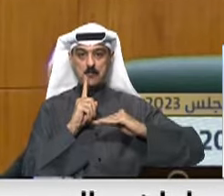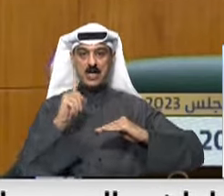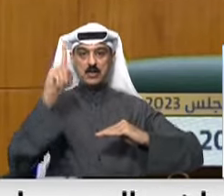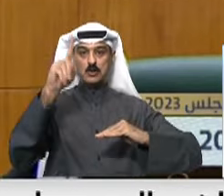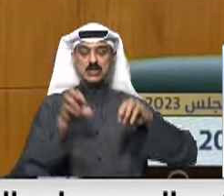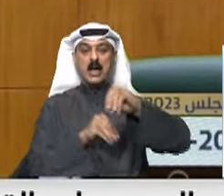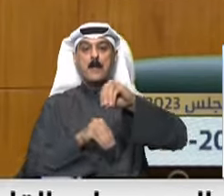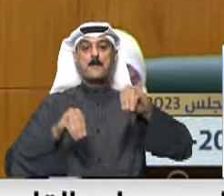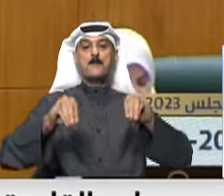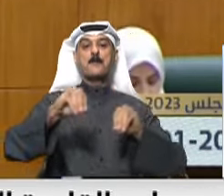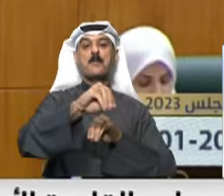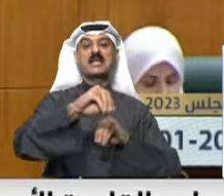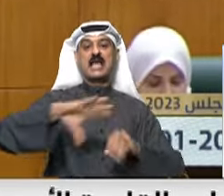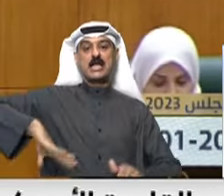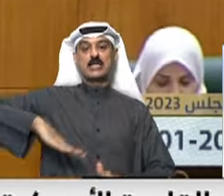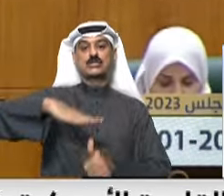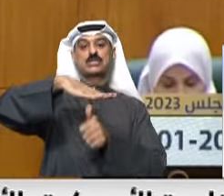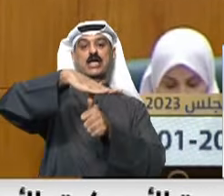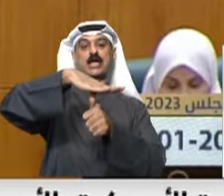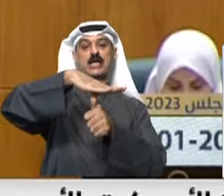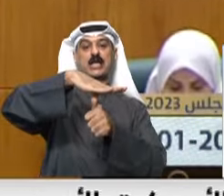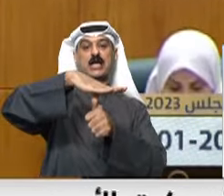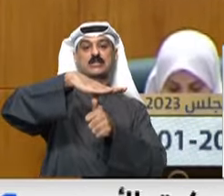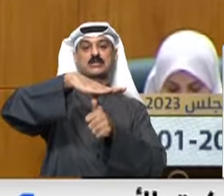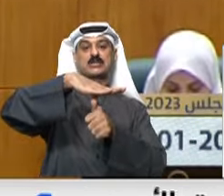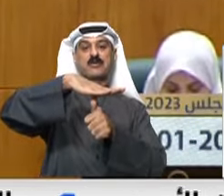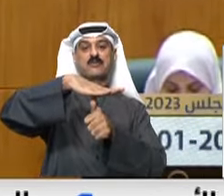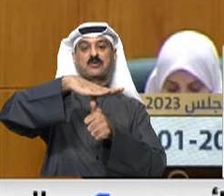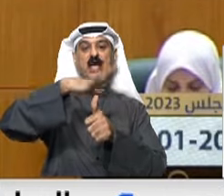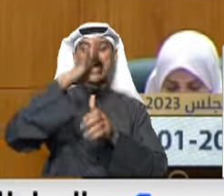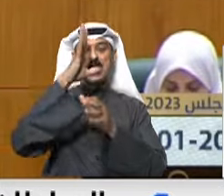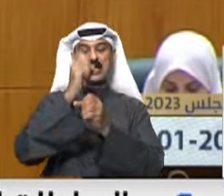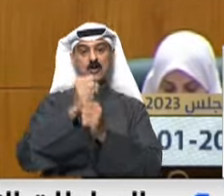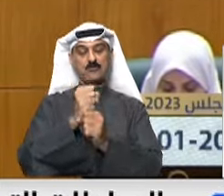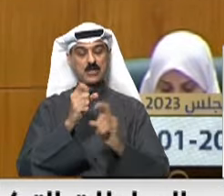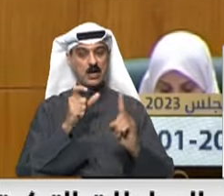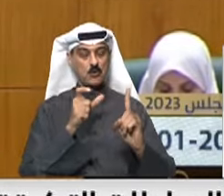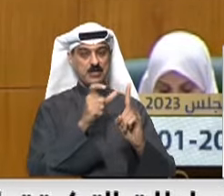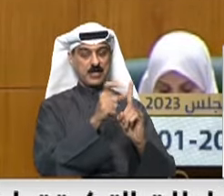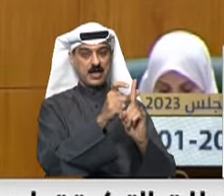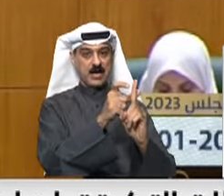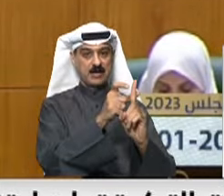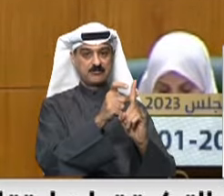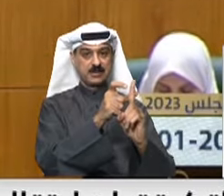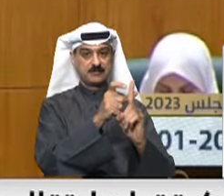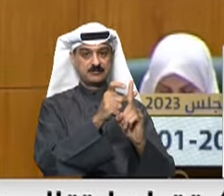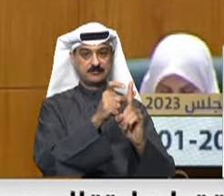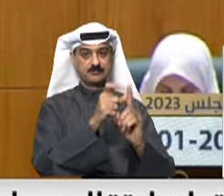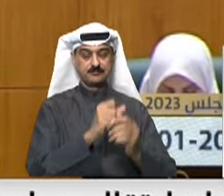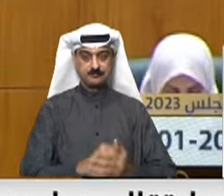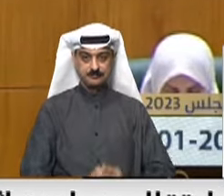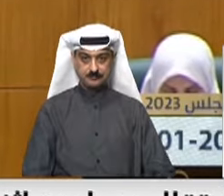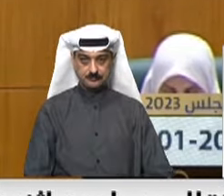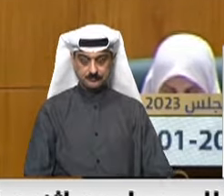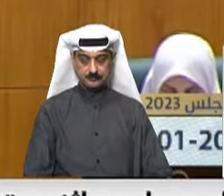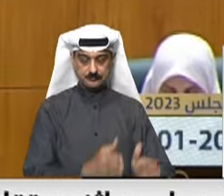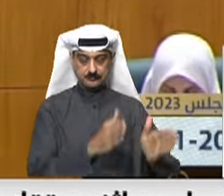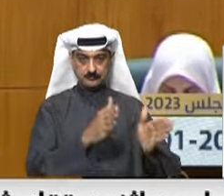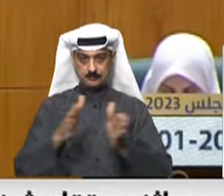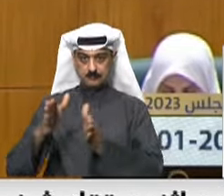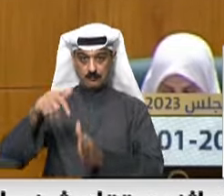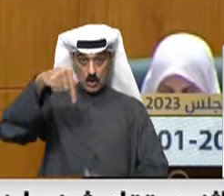نائبا لحضره صاحب السمو امير البلاد الشيخ مشعل الاحمد الجابر الصباح حفظه الله ورعاه اليوم